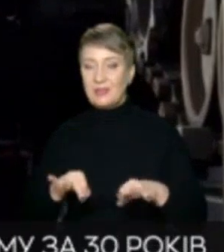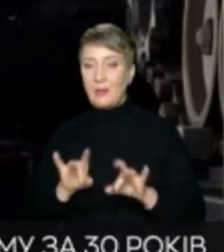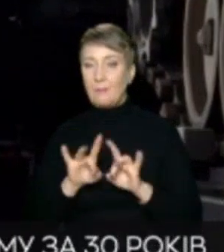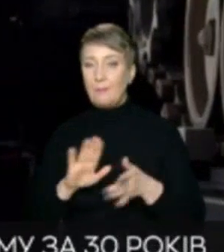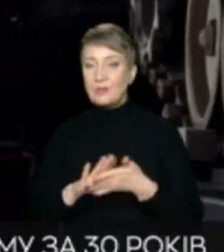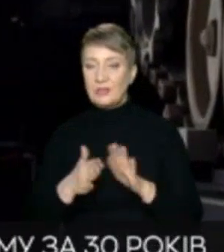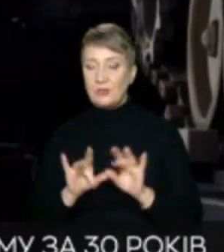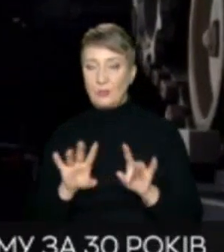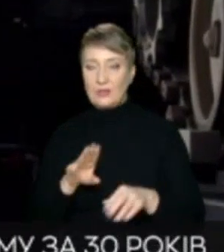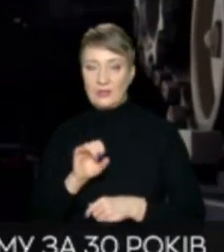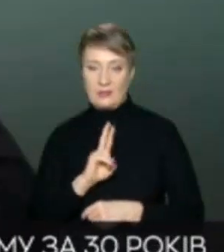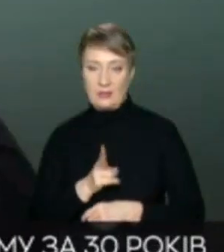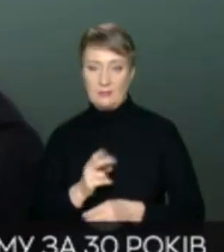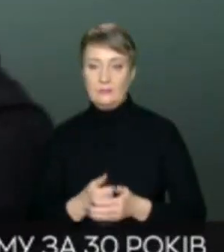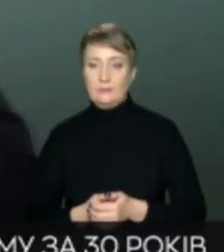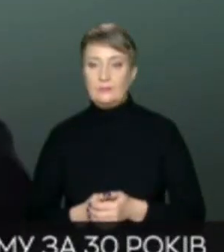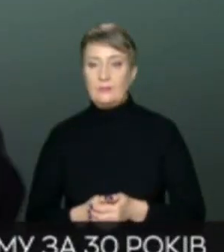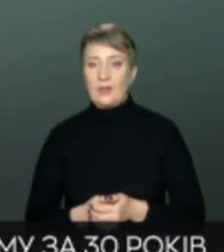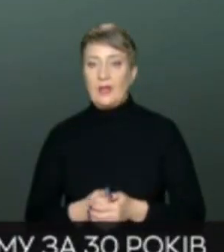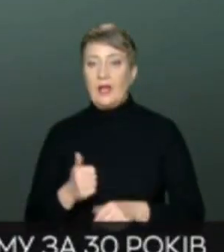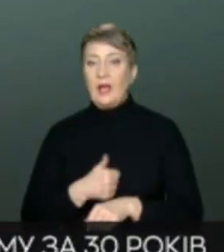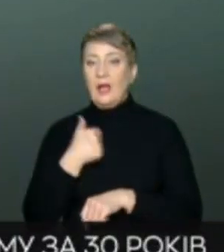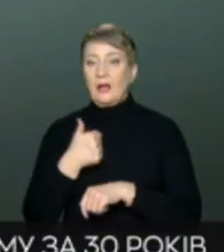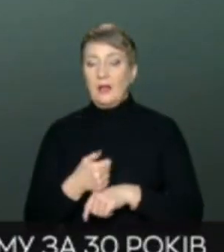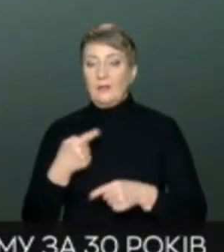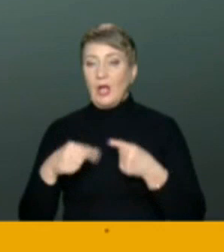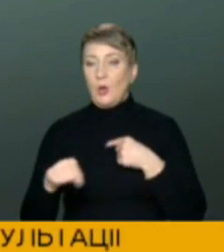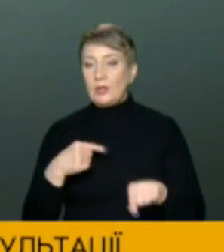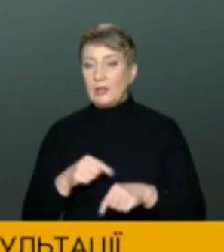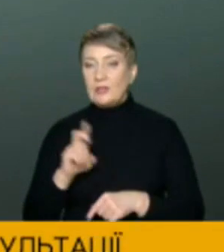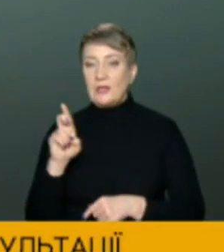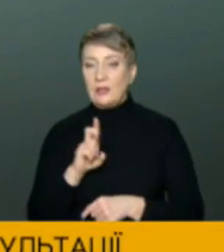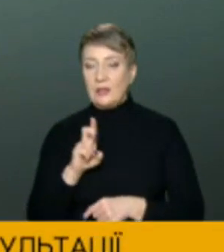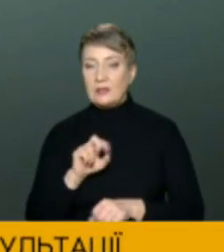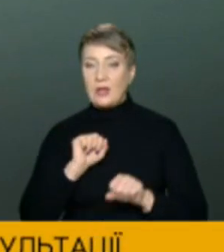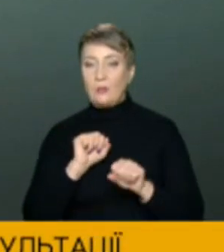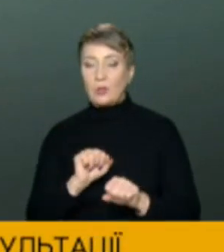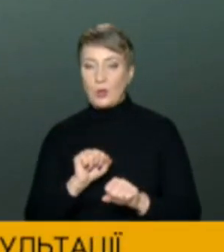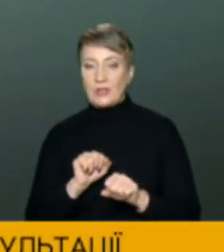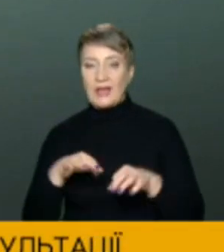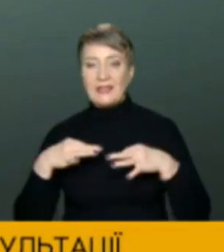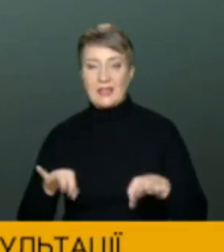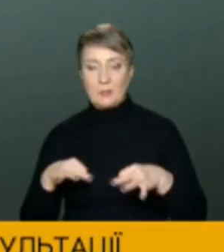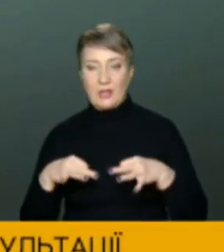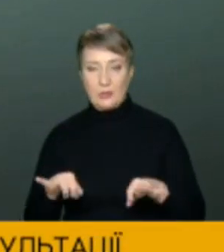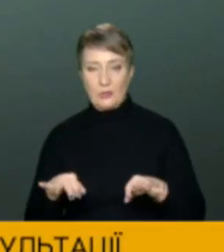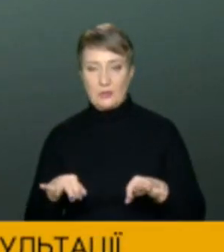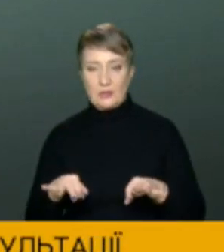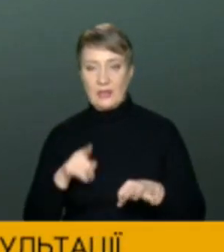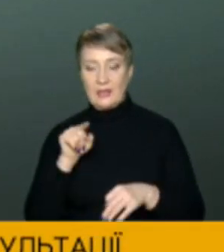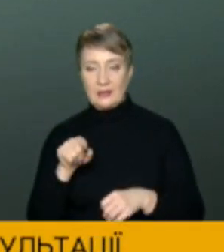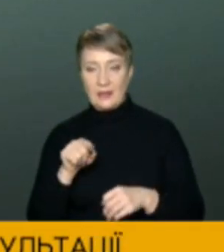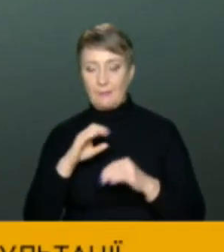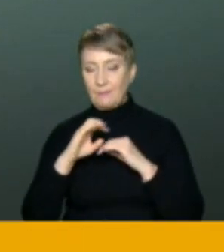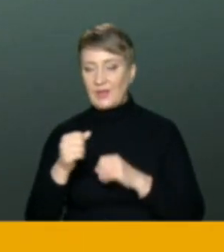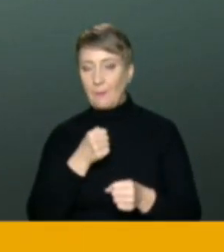так. В чем главное отличие БМП от бронетранспортеров? У бронетранспортеров, как правило, пулеметы на